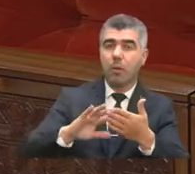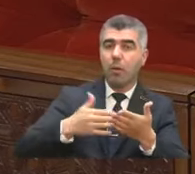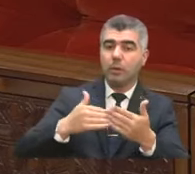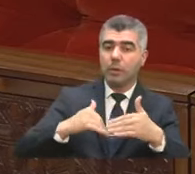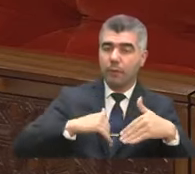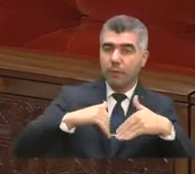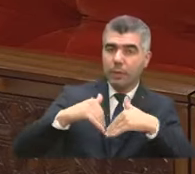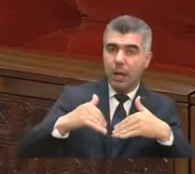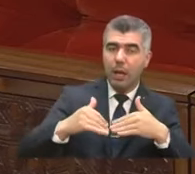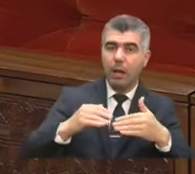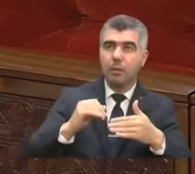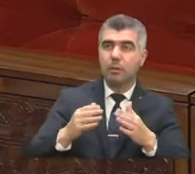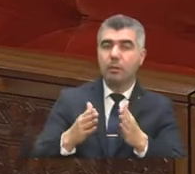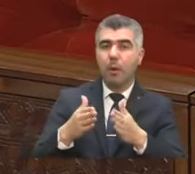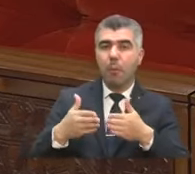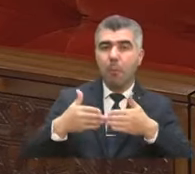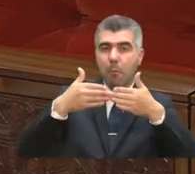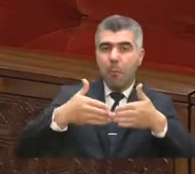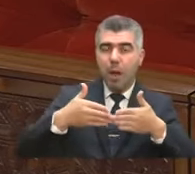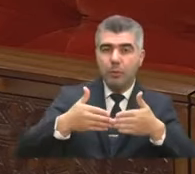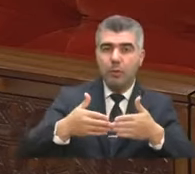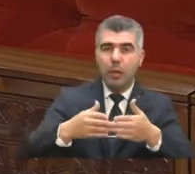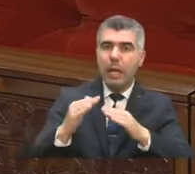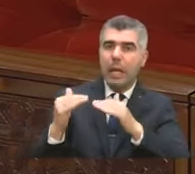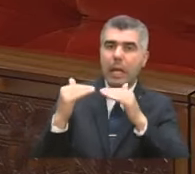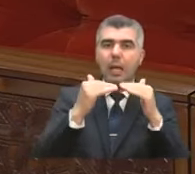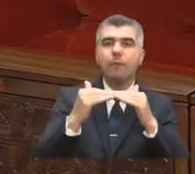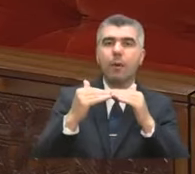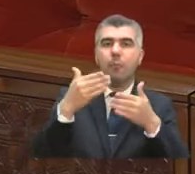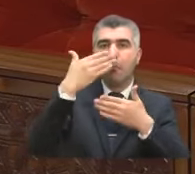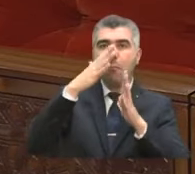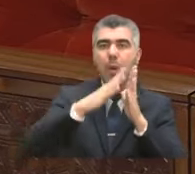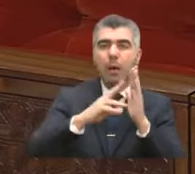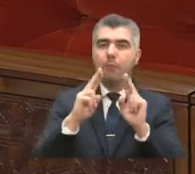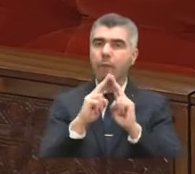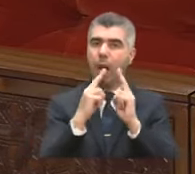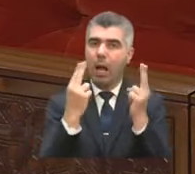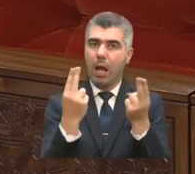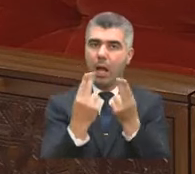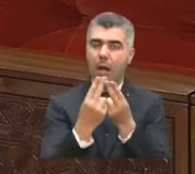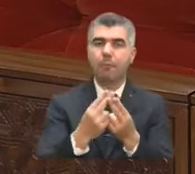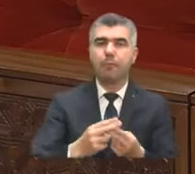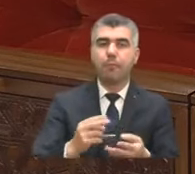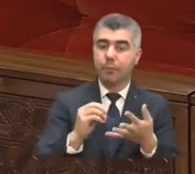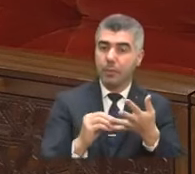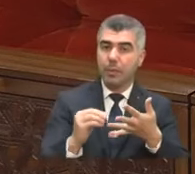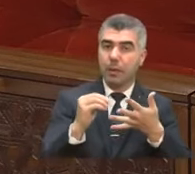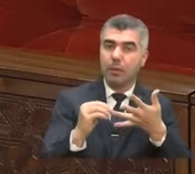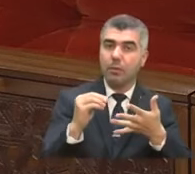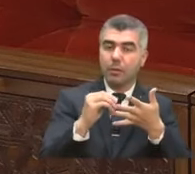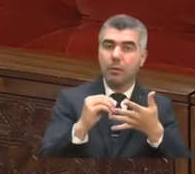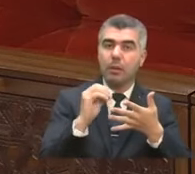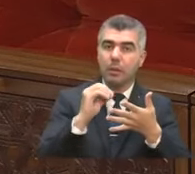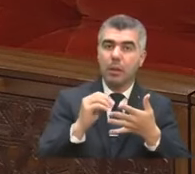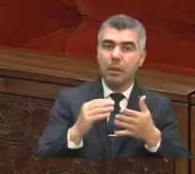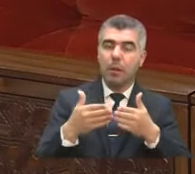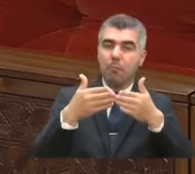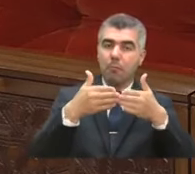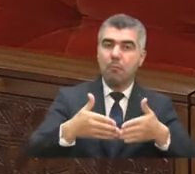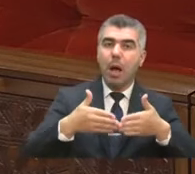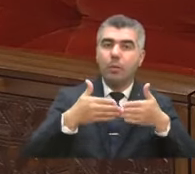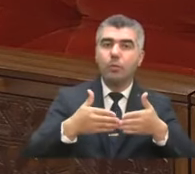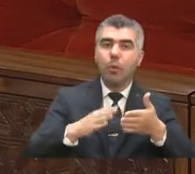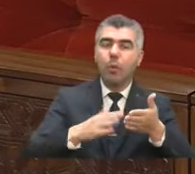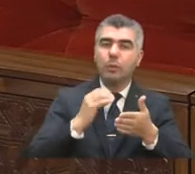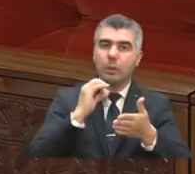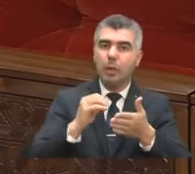واللوجستيك تضع المغرب في مصاف الدول الصاعدة، ويحتل المغرب مرتبة متقدمة بالنسبة للربط البحري بفضل شبكة